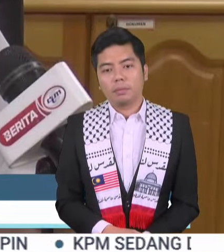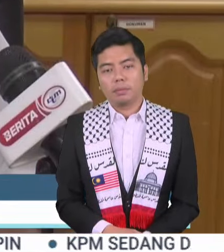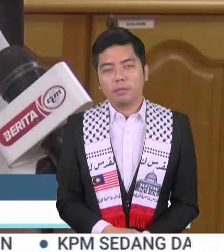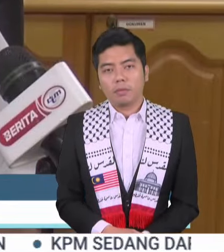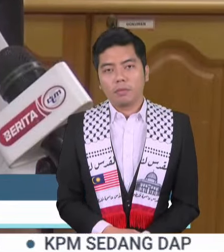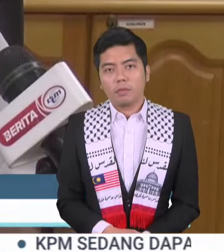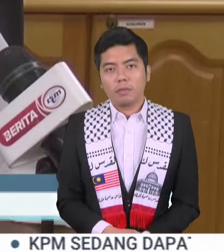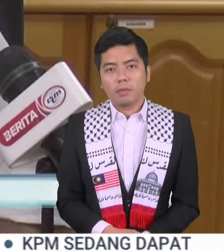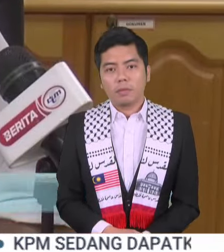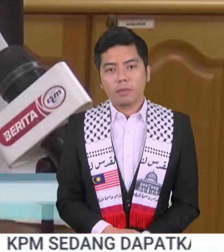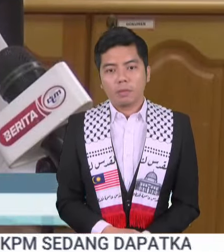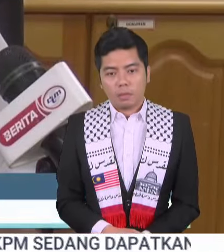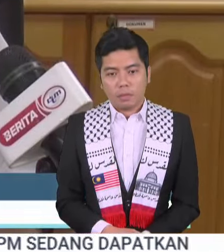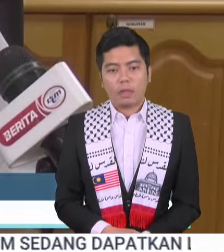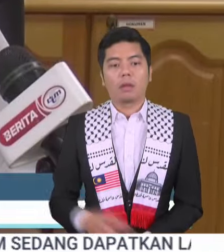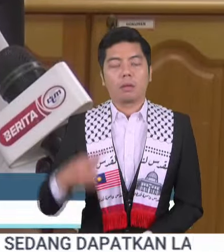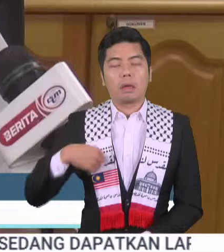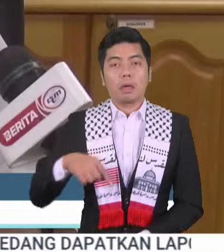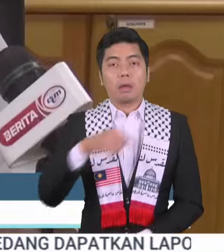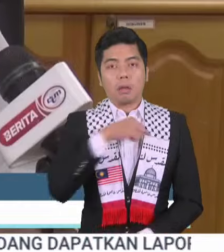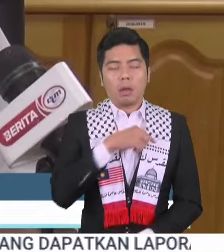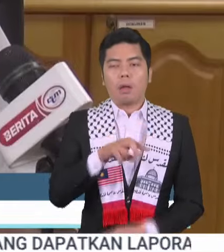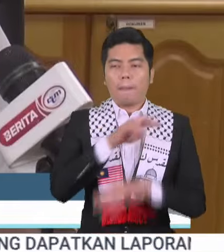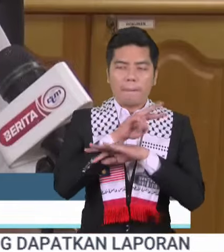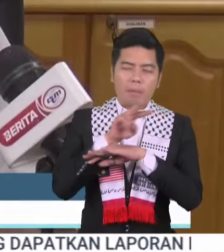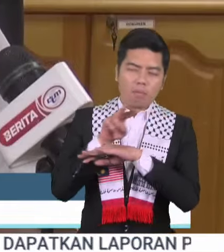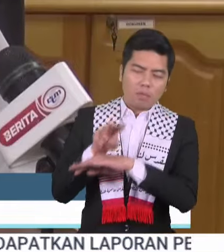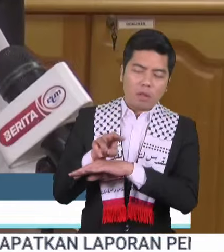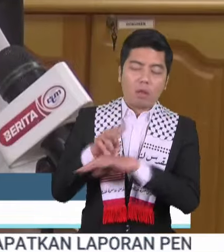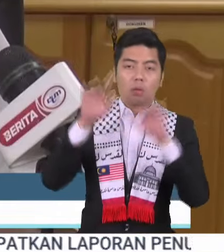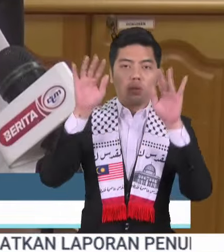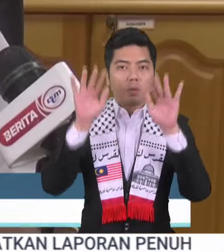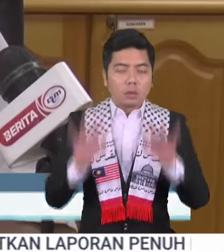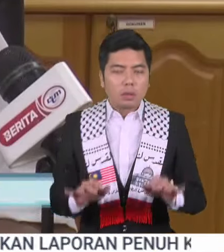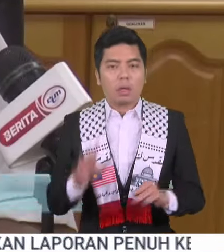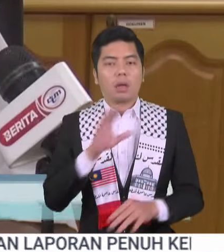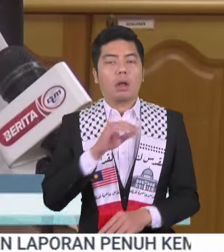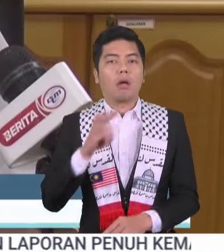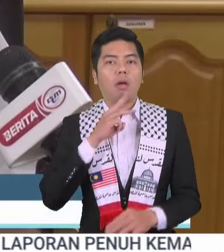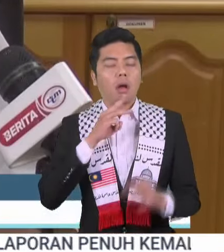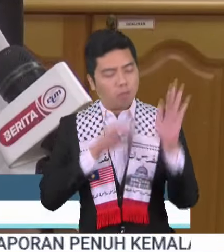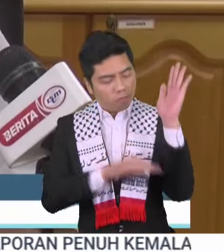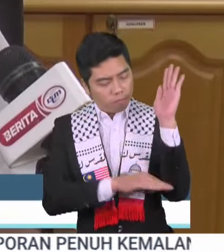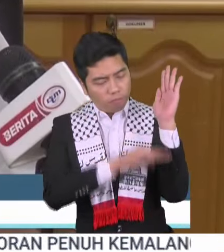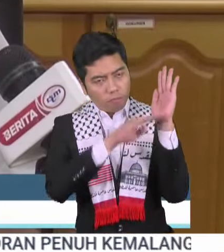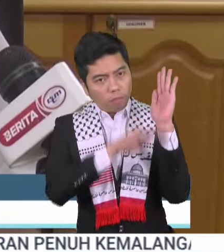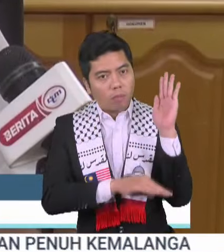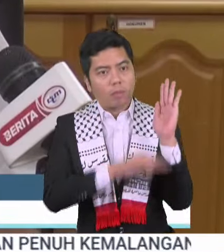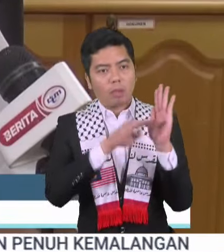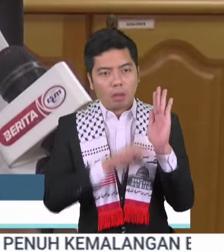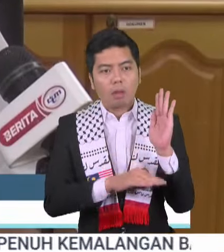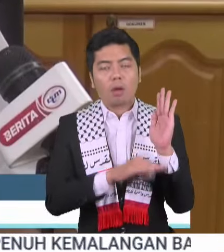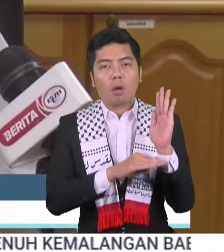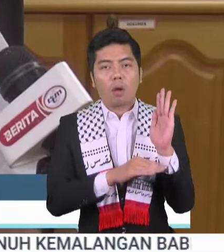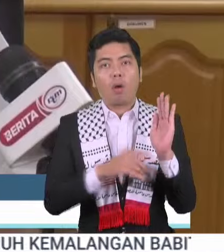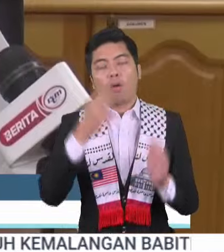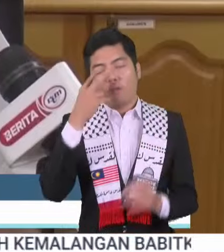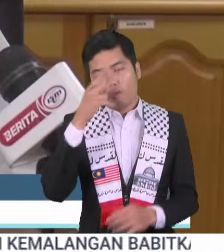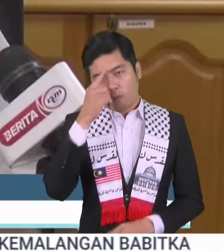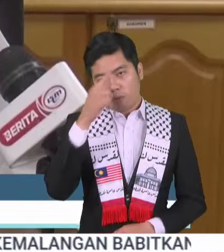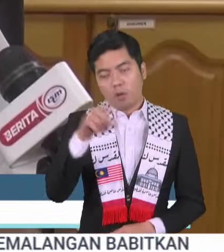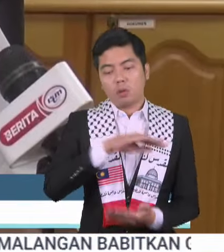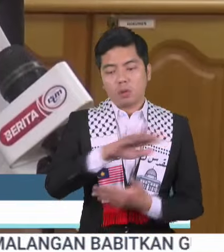Jadi di stesen station ini kita pantau hujan-hujan dan juga paras air lah, di semua